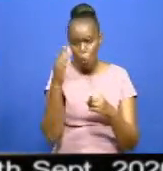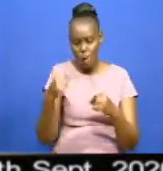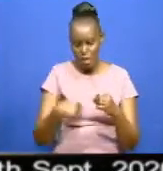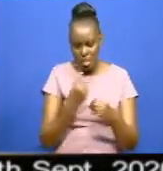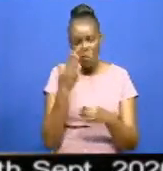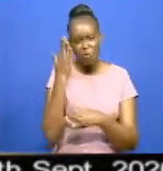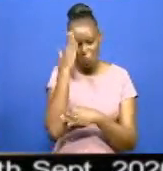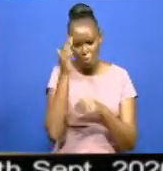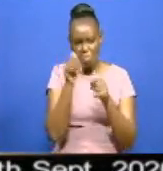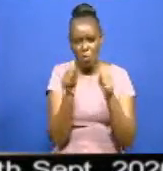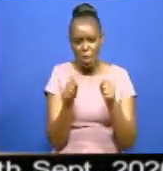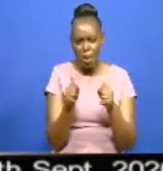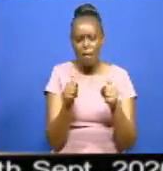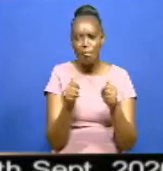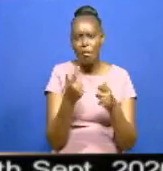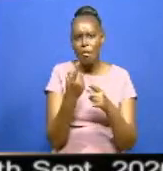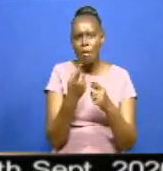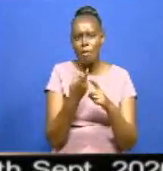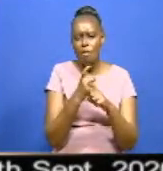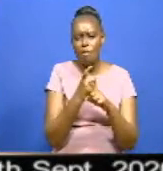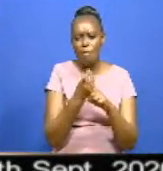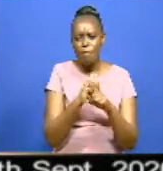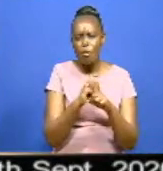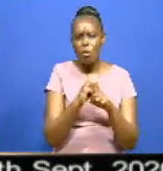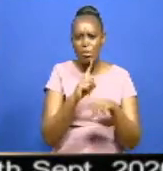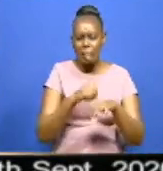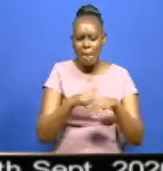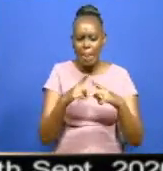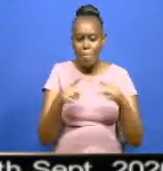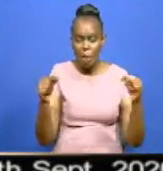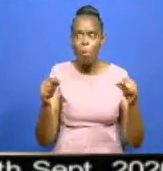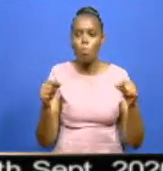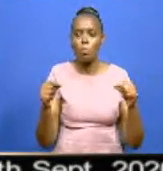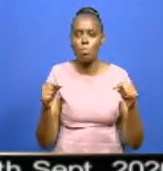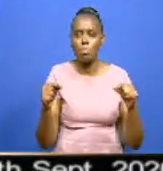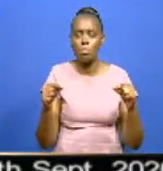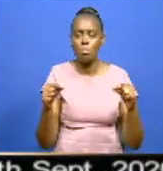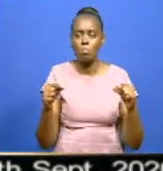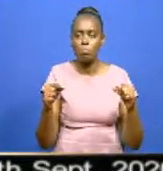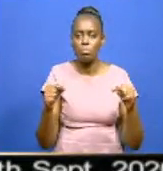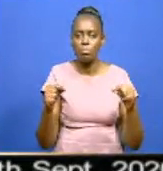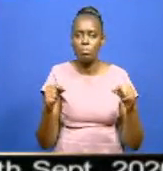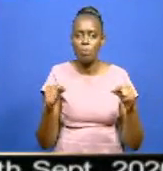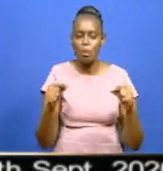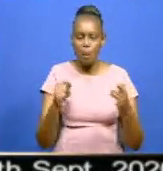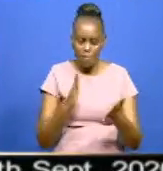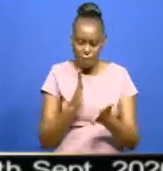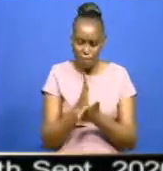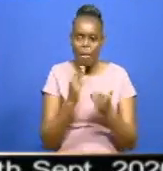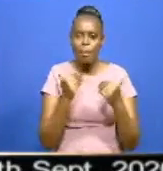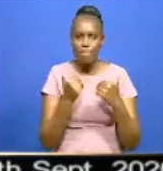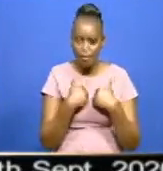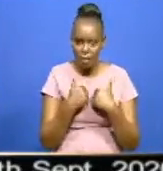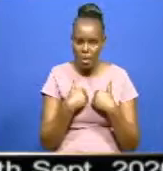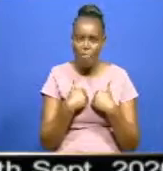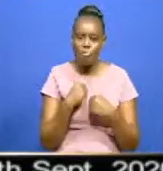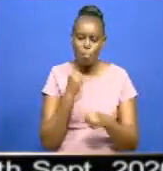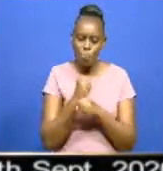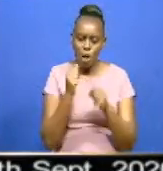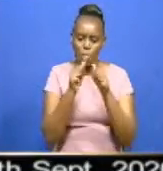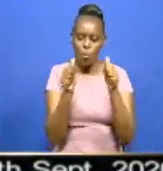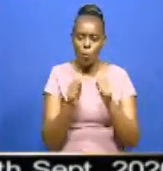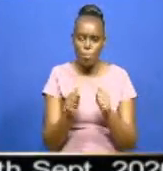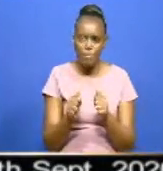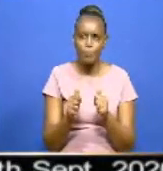kwa muda mrefu, sikuwafahamu leo, na na imani kuwa wataweza kazi hii.